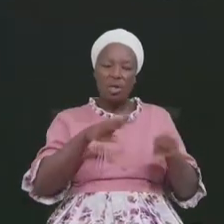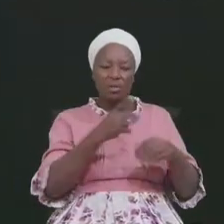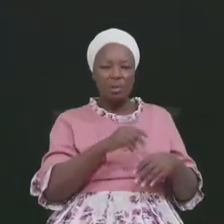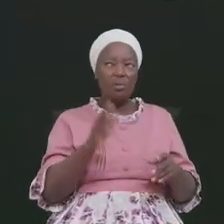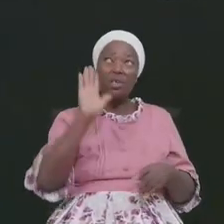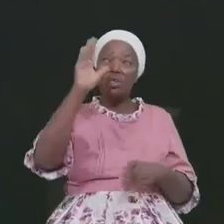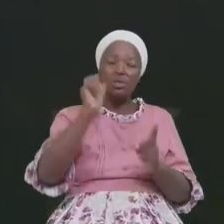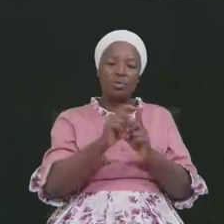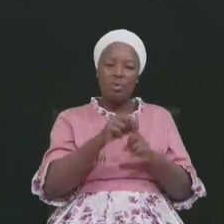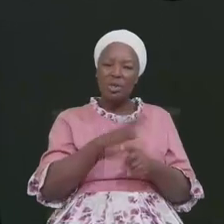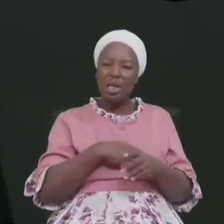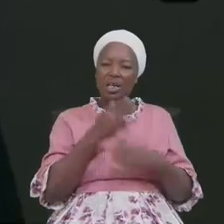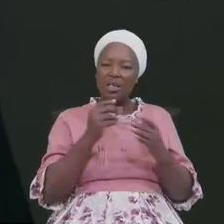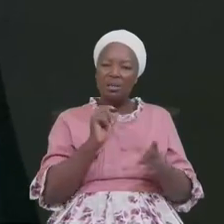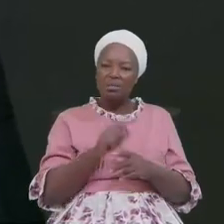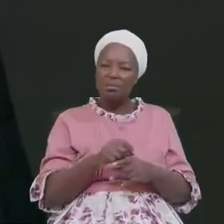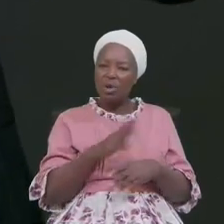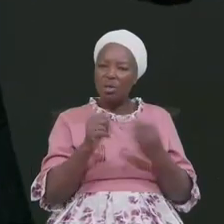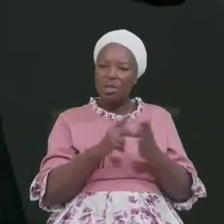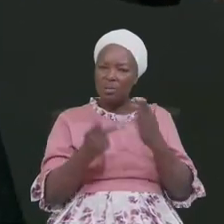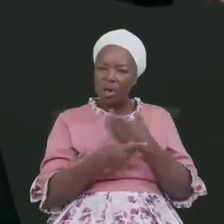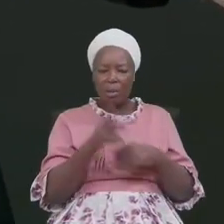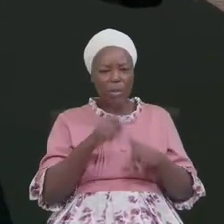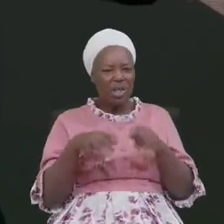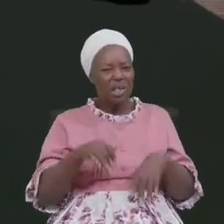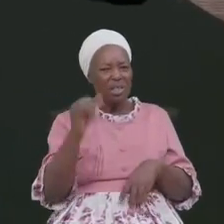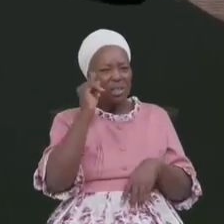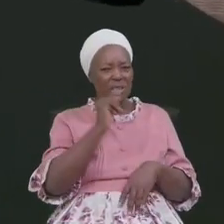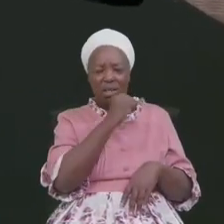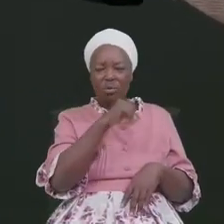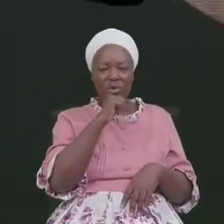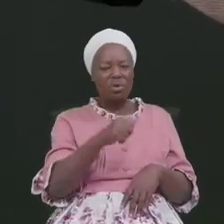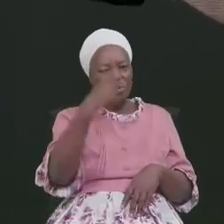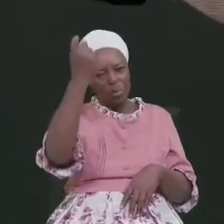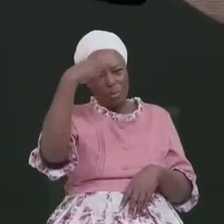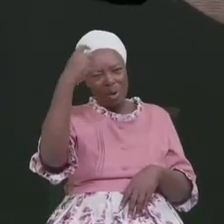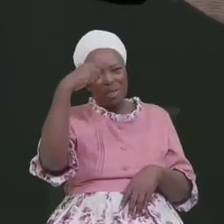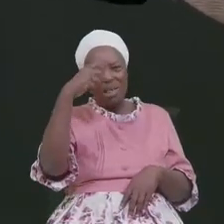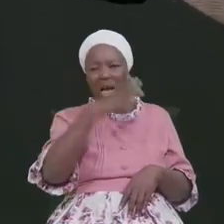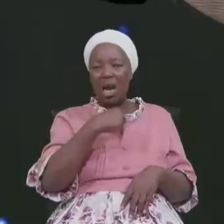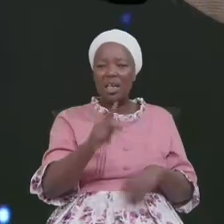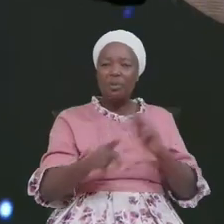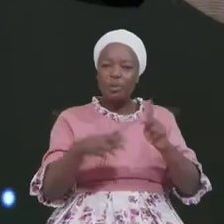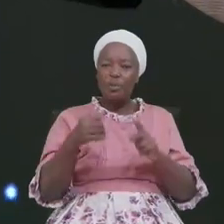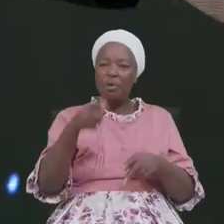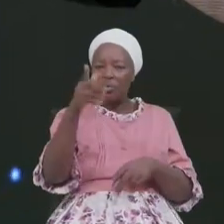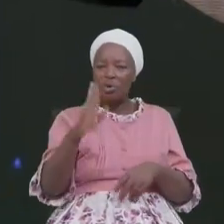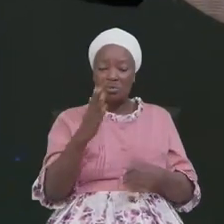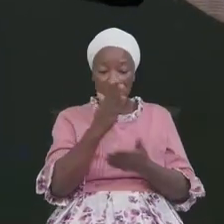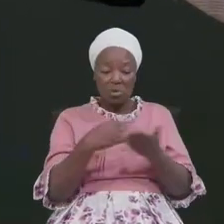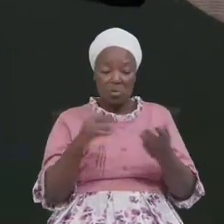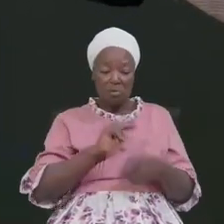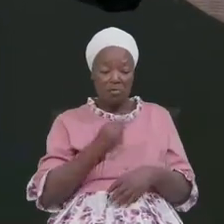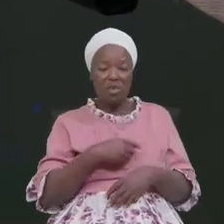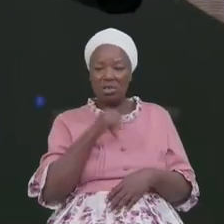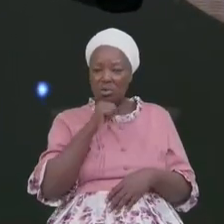mais Israël n'était pas sage. Et les gens, le peuple de Dieu, certains parmi nous ne